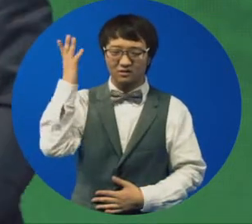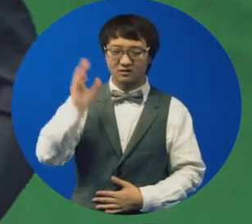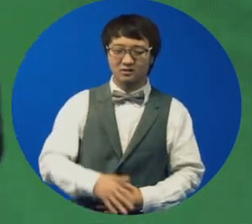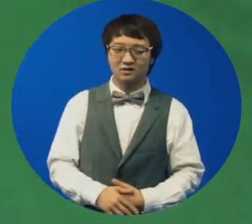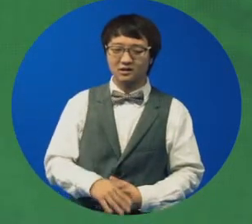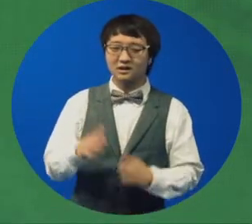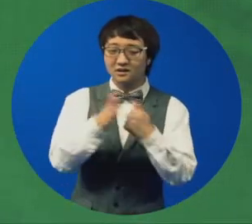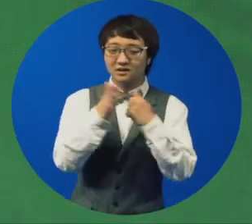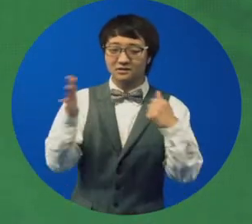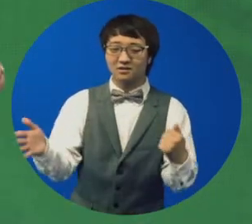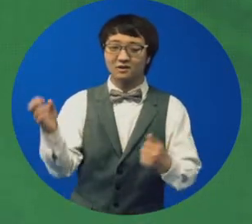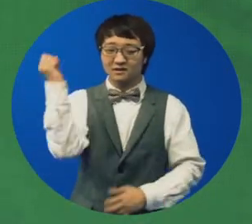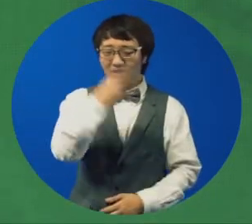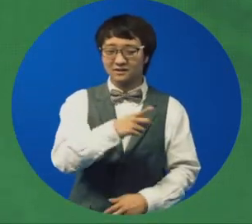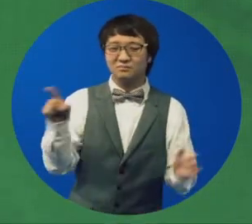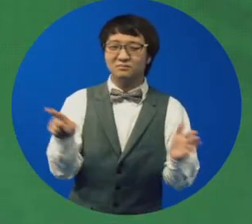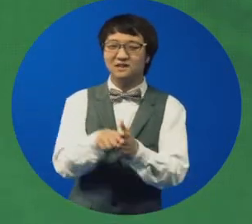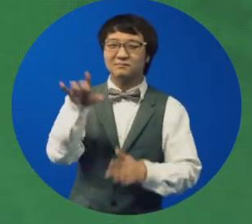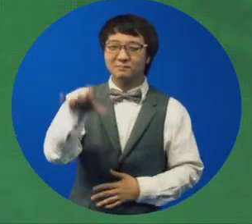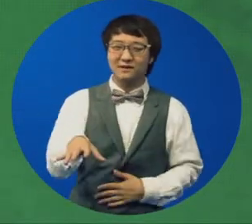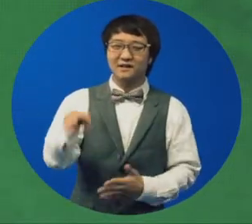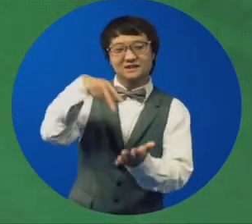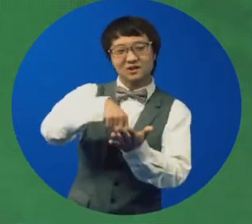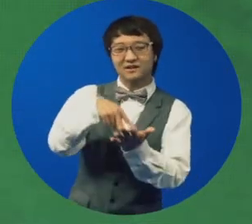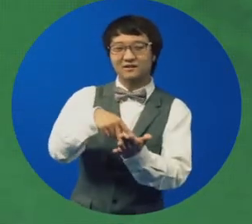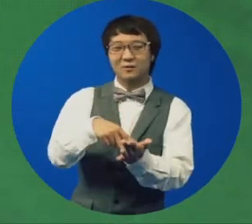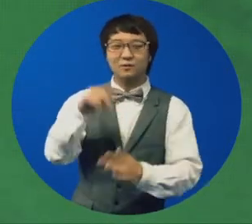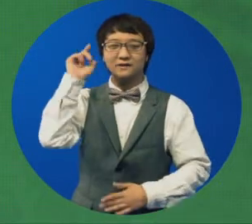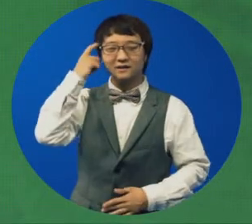그래서 다시 우리들이 믿음 앞에 서야 되겠다는 생각을 합니다. 하나님,